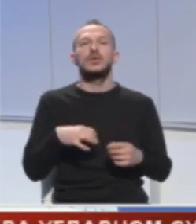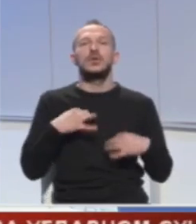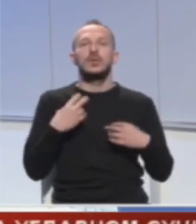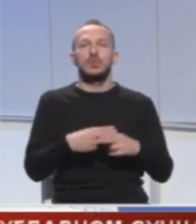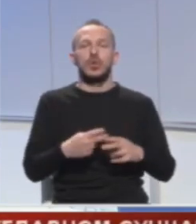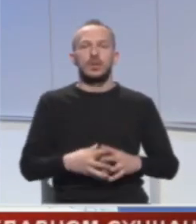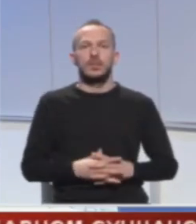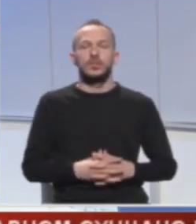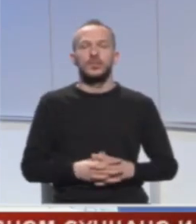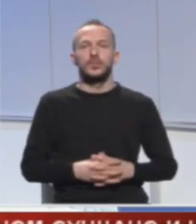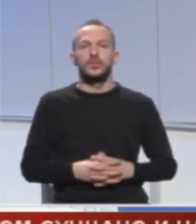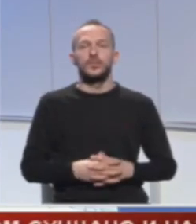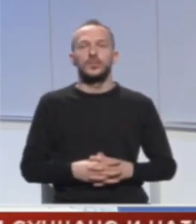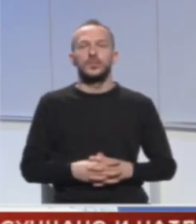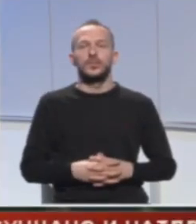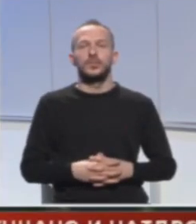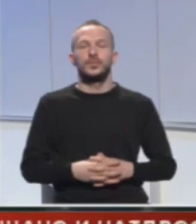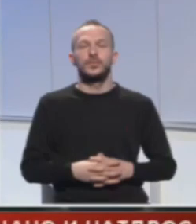zdravlja.